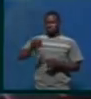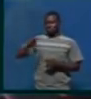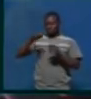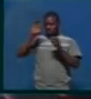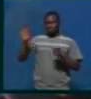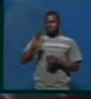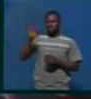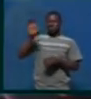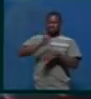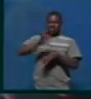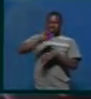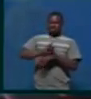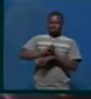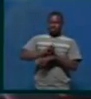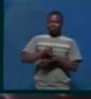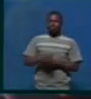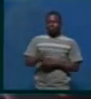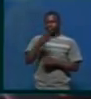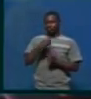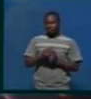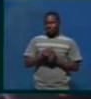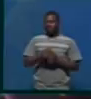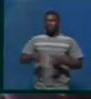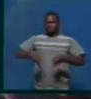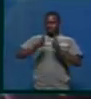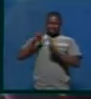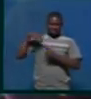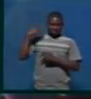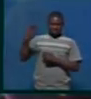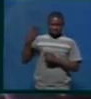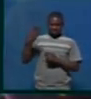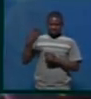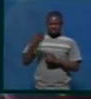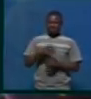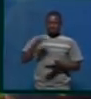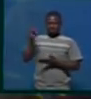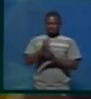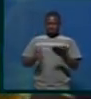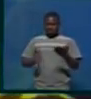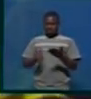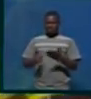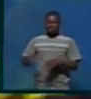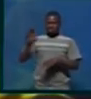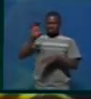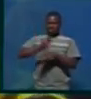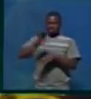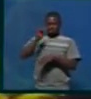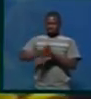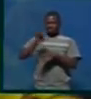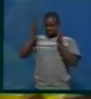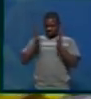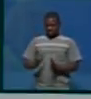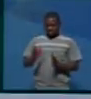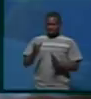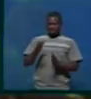d'Ivoire. Et ce partenariat-là va permettre aux artistes ivoiriens, la liste est là, qui viendront